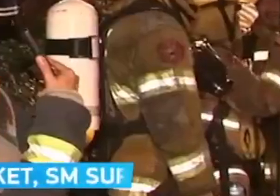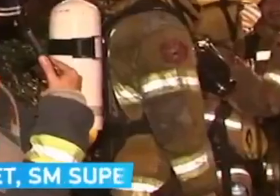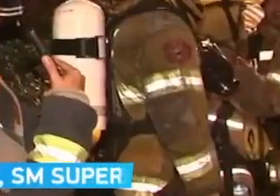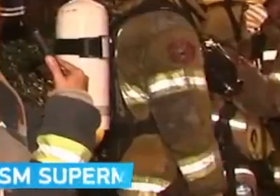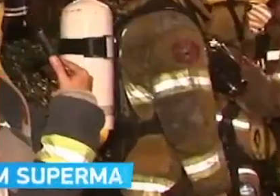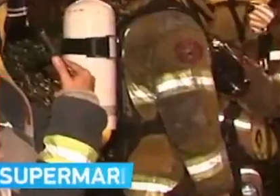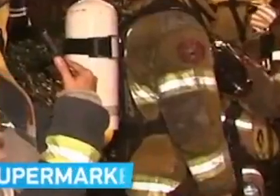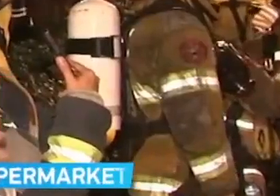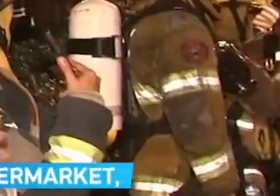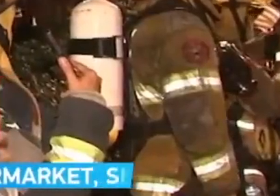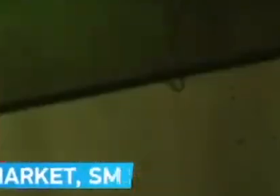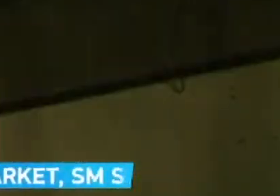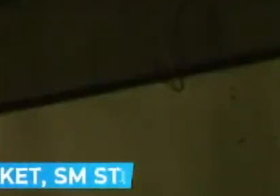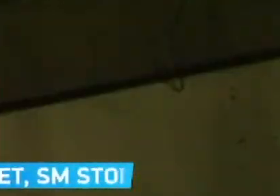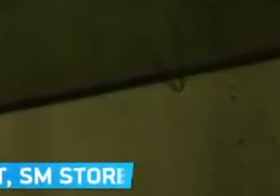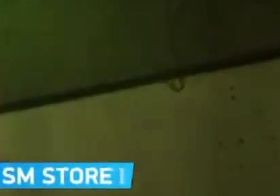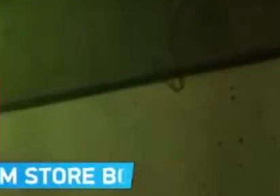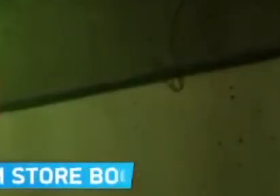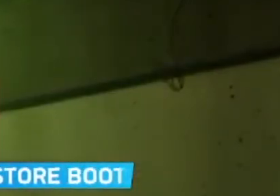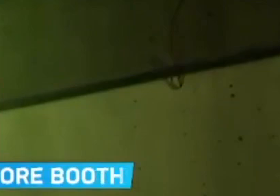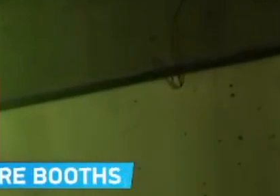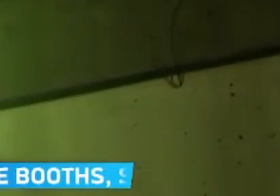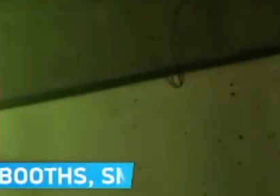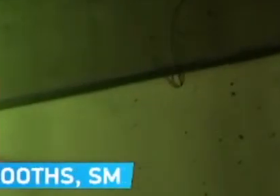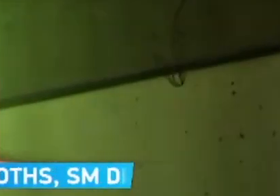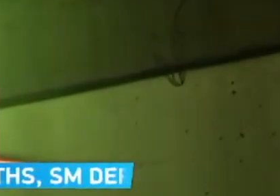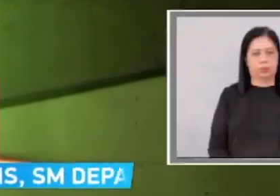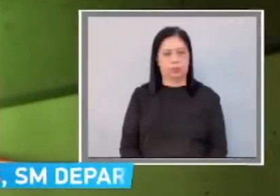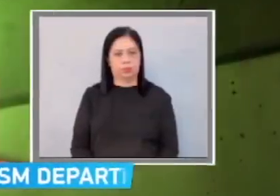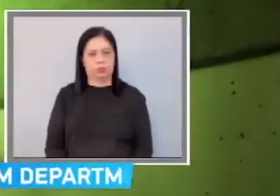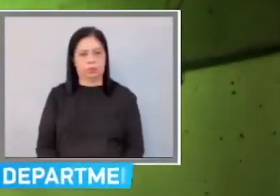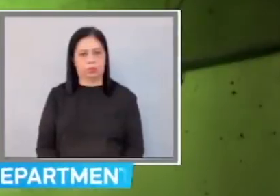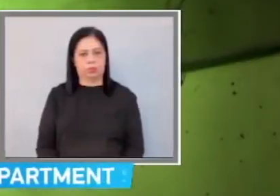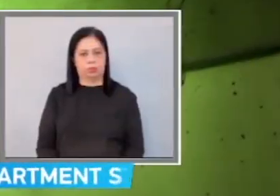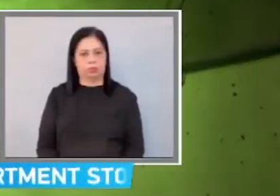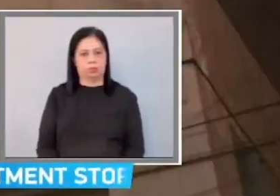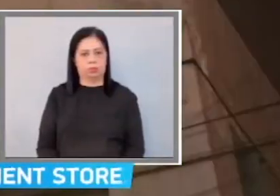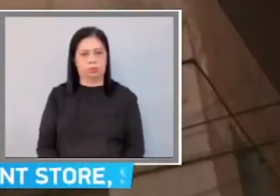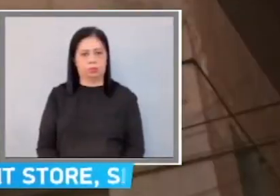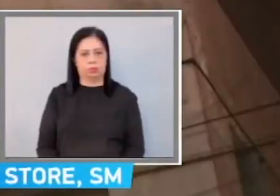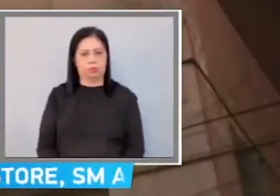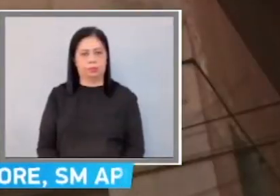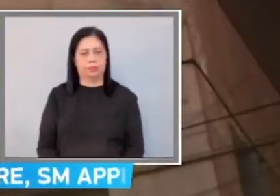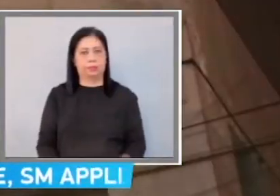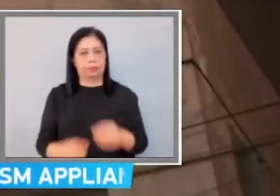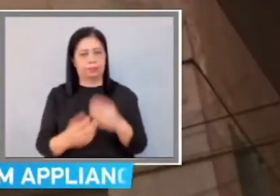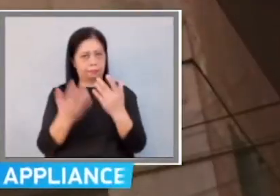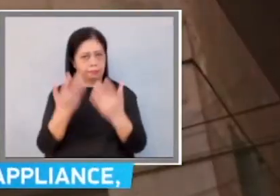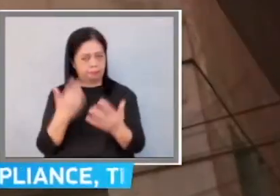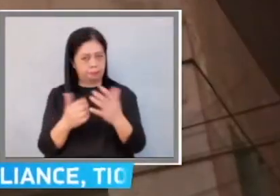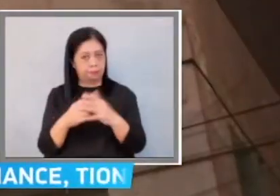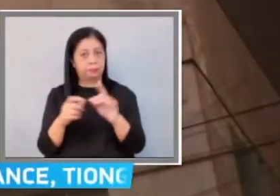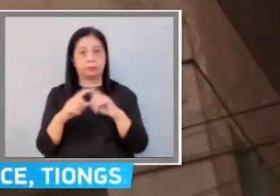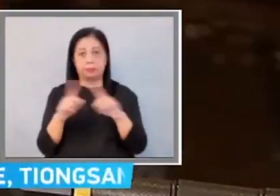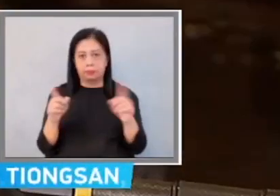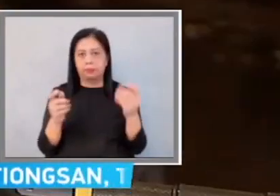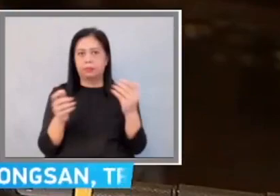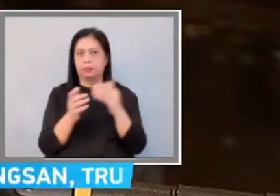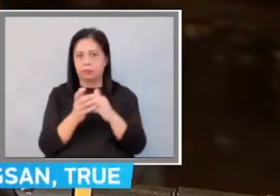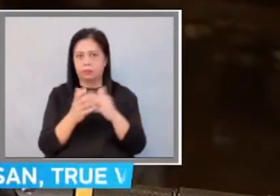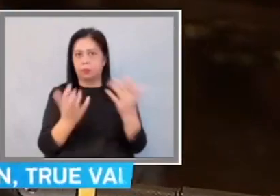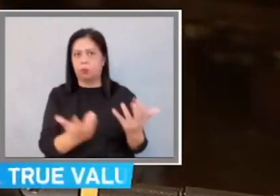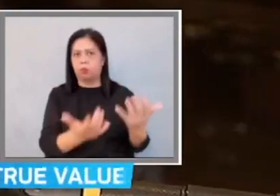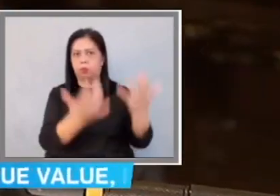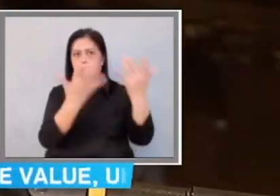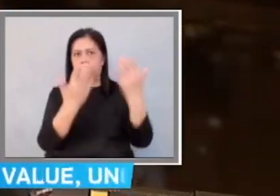tulad ng mga wheelchair at foam. Matapos ang ilang sandali, bagyang humina ang apoy. Pero muli itong lumaki.